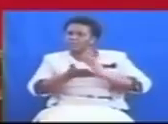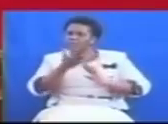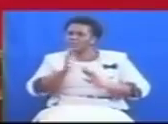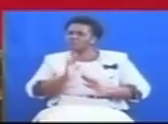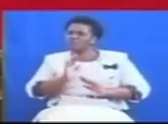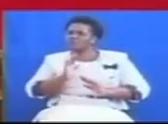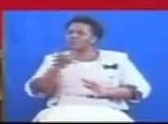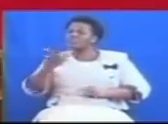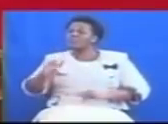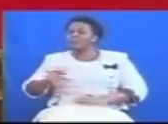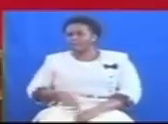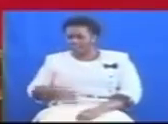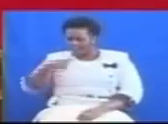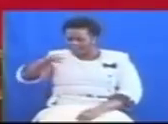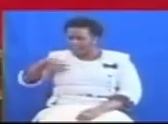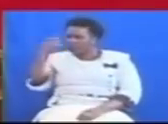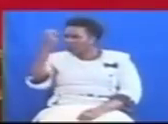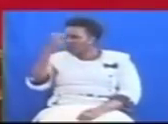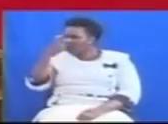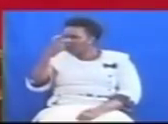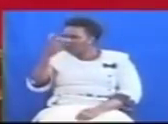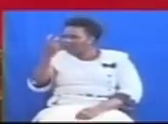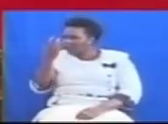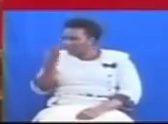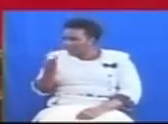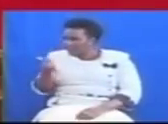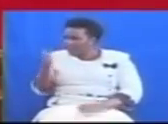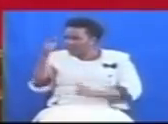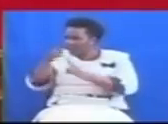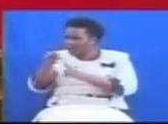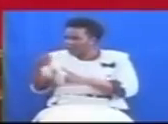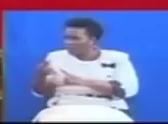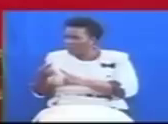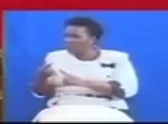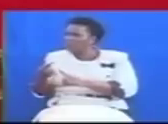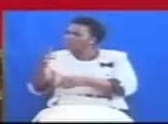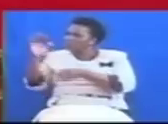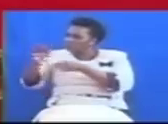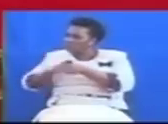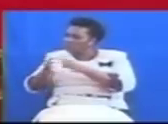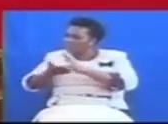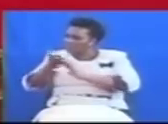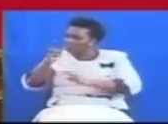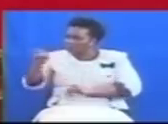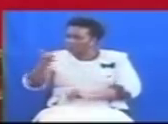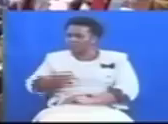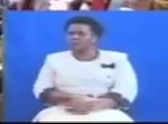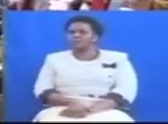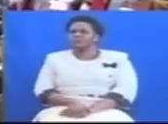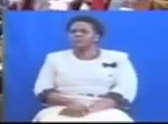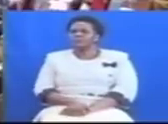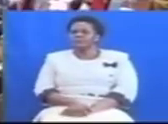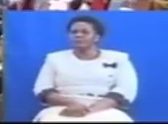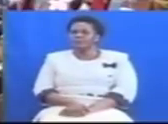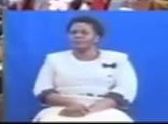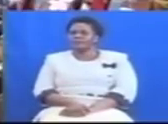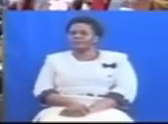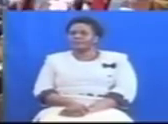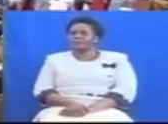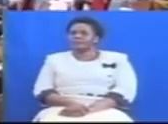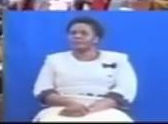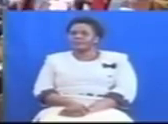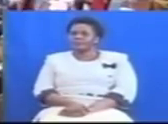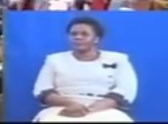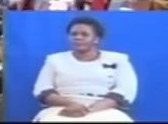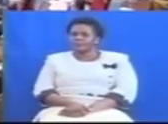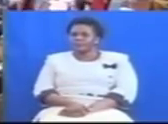tunatafuta fedha ili katika kuhakikisha tunatumia chanzo kile cha maji ili wananchi wake waweze kupata maji safi salama na yanayotosheleza. Mheshimiwa Mbunge.